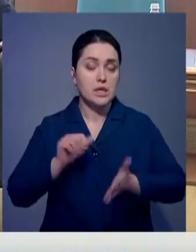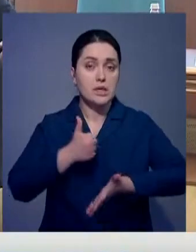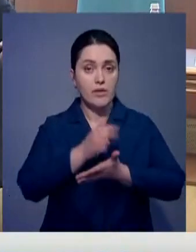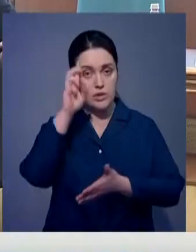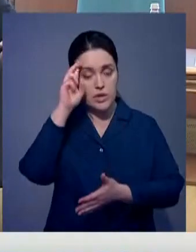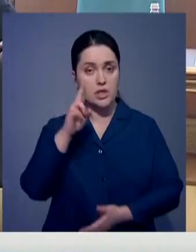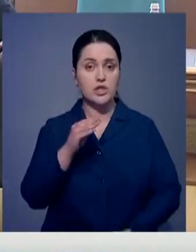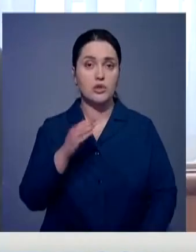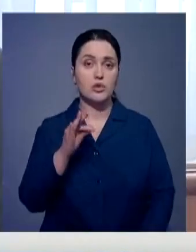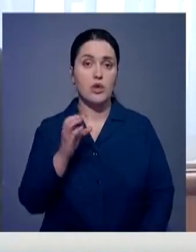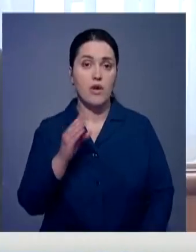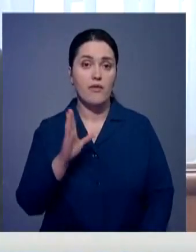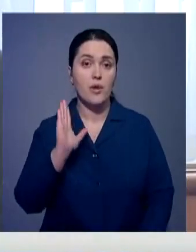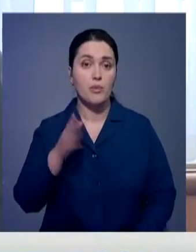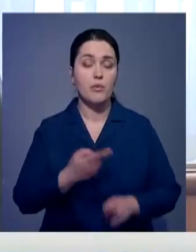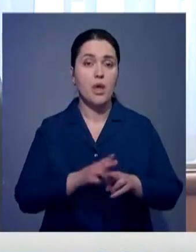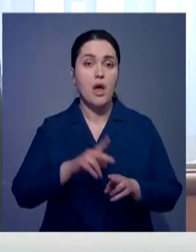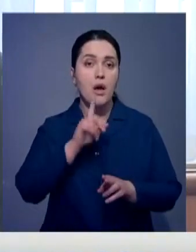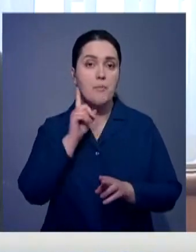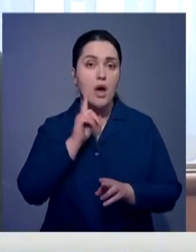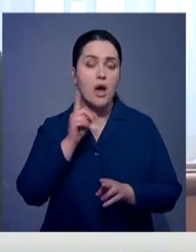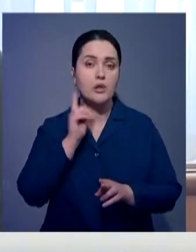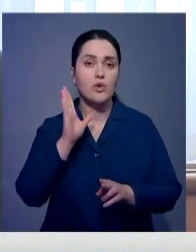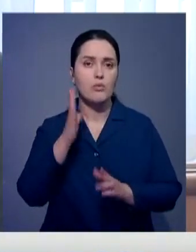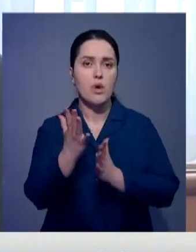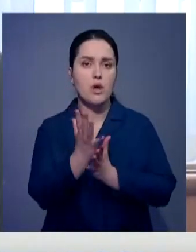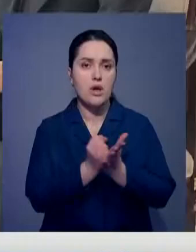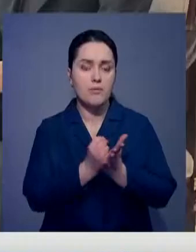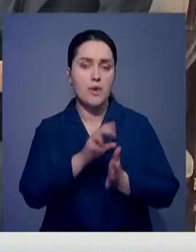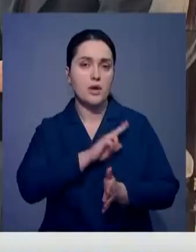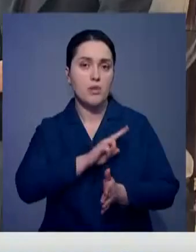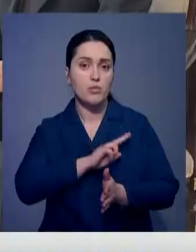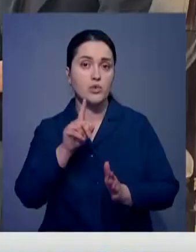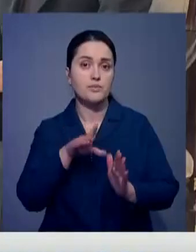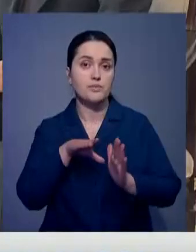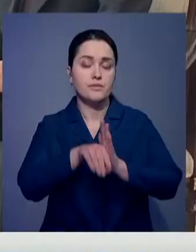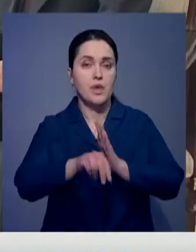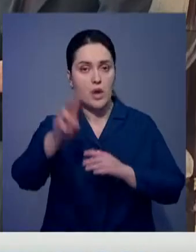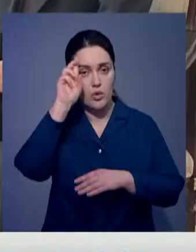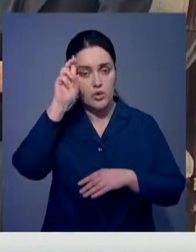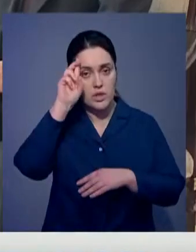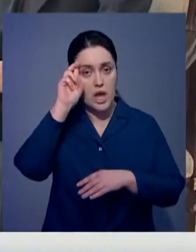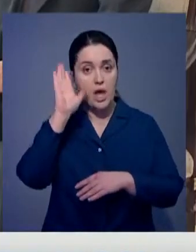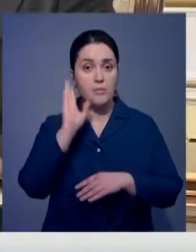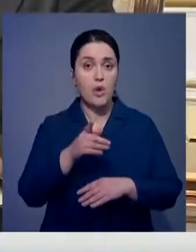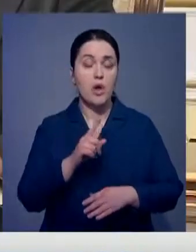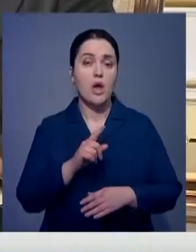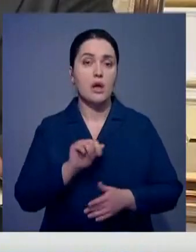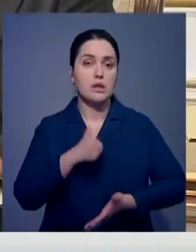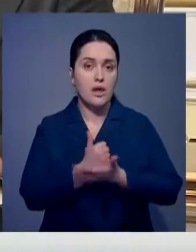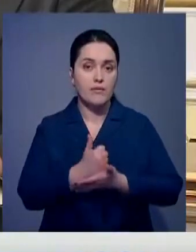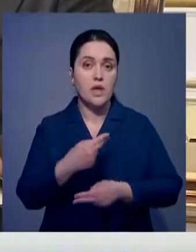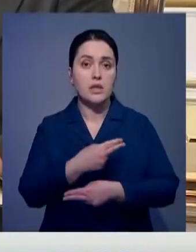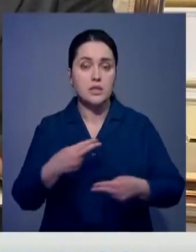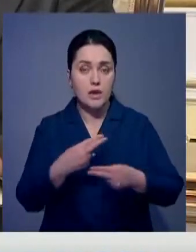Касым-Жомарта Токаева по созданию президентского молодежного кадрового резерва и проводимые в Казахстане работы в сфере цифровизации. Отмечу, что